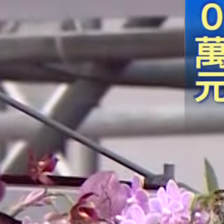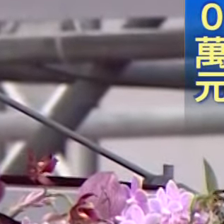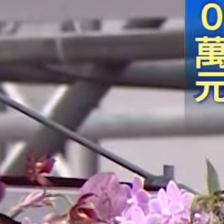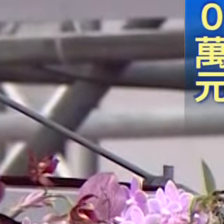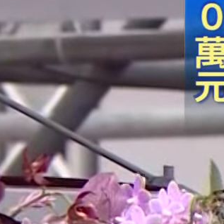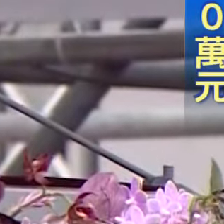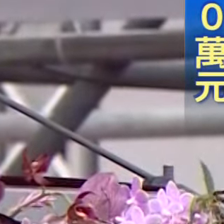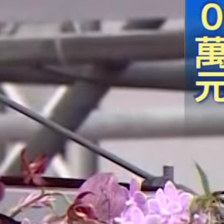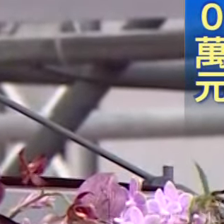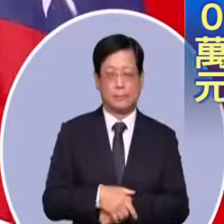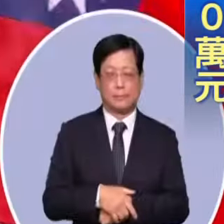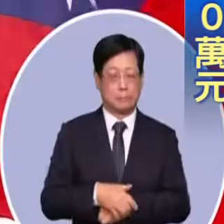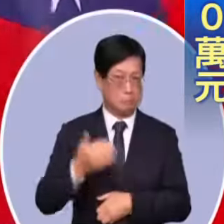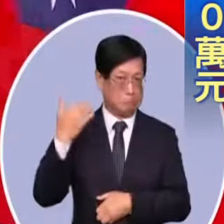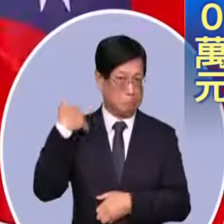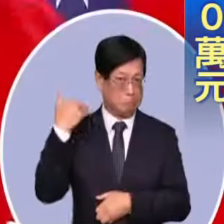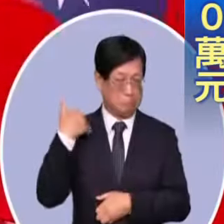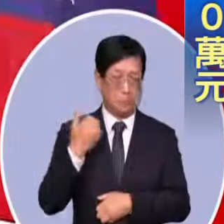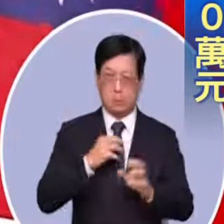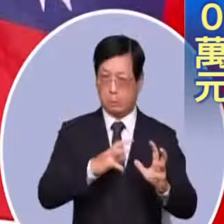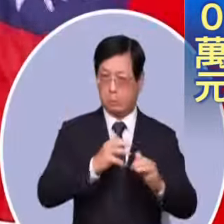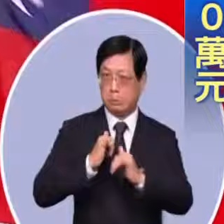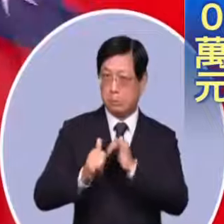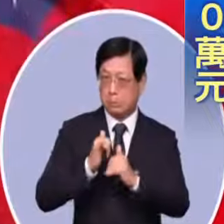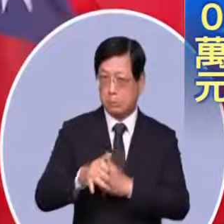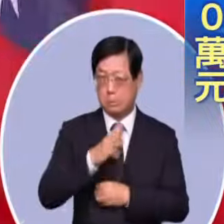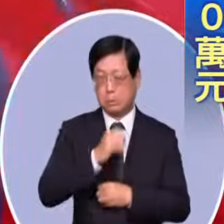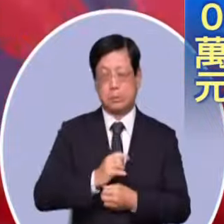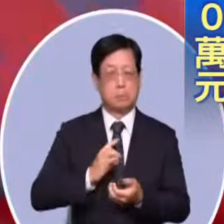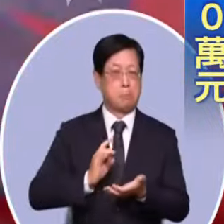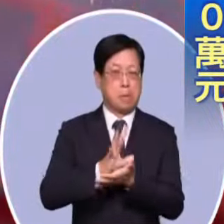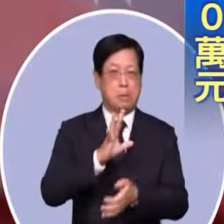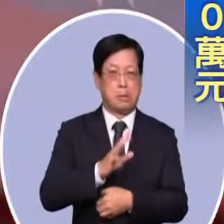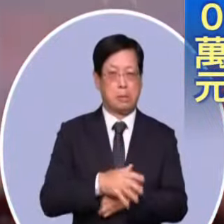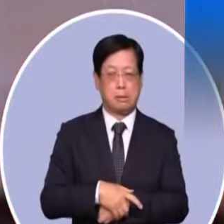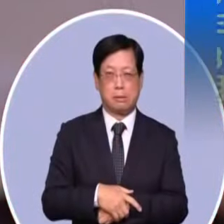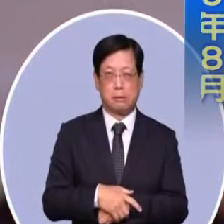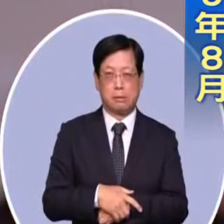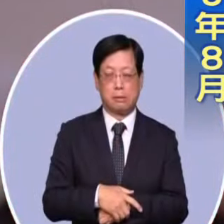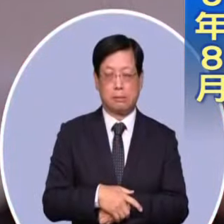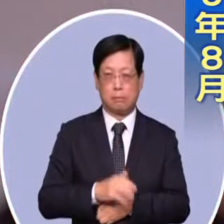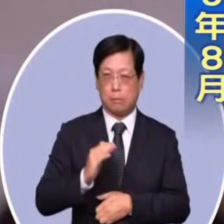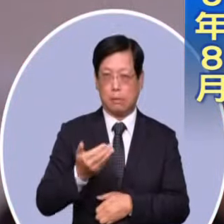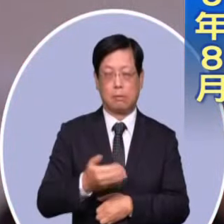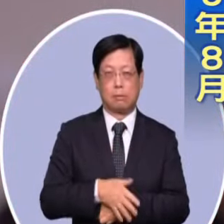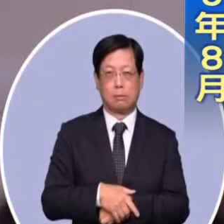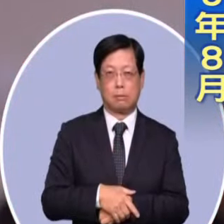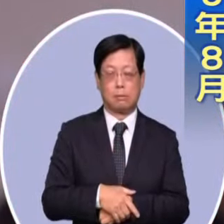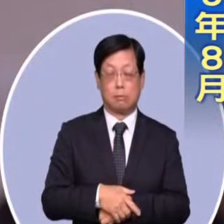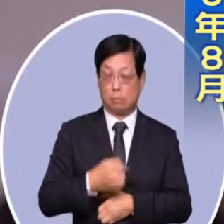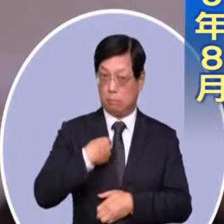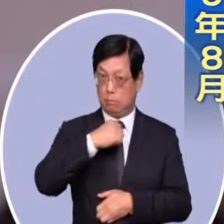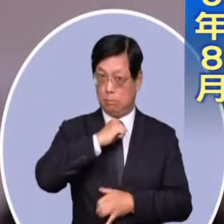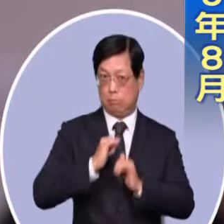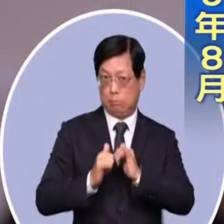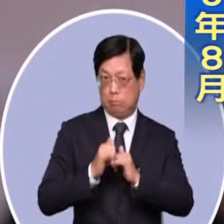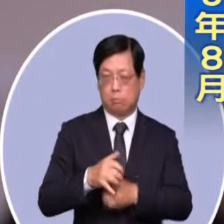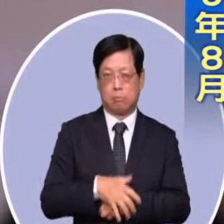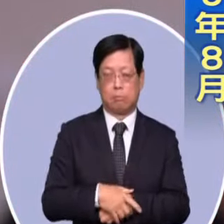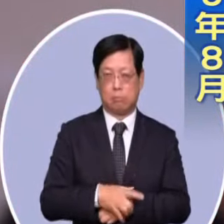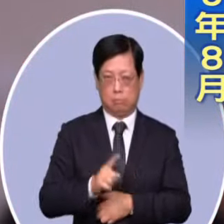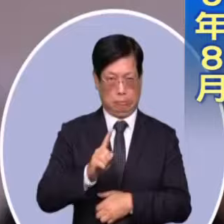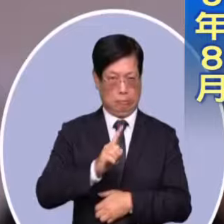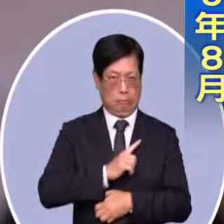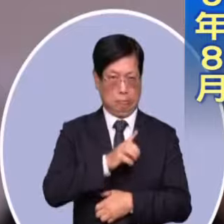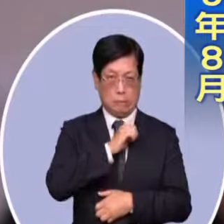不隶属。 总统赖清德的国庆演说基调不变，再度强调两岸互不隶属的主张，对岸大动作抨击。